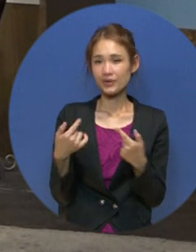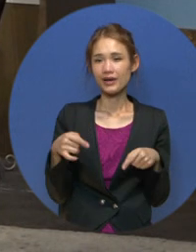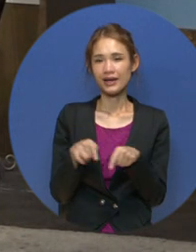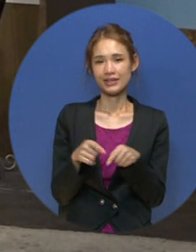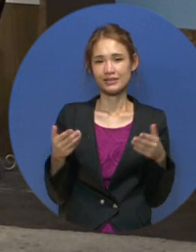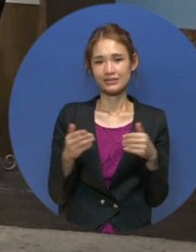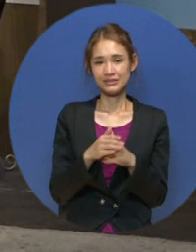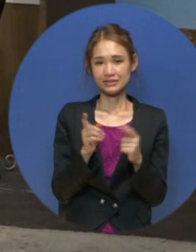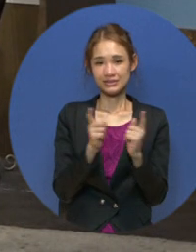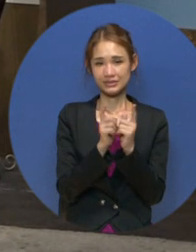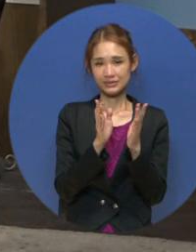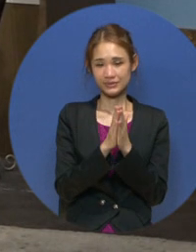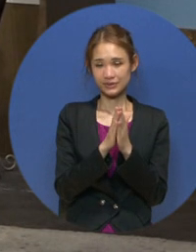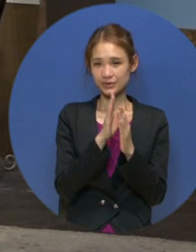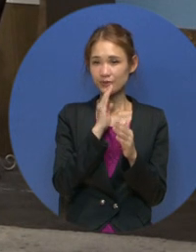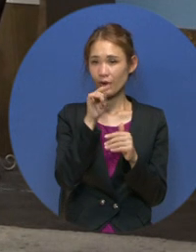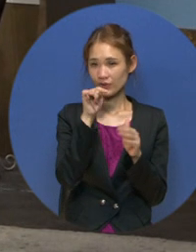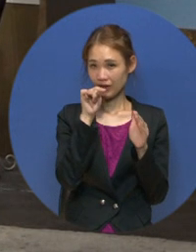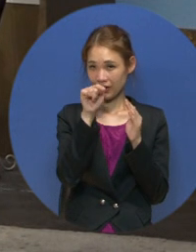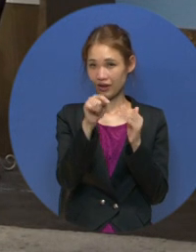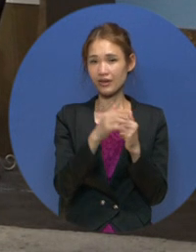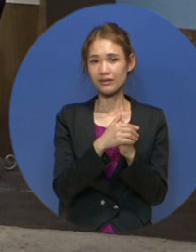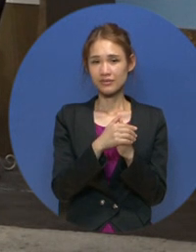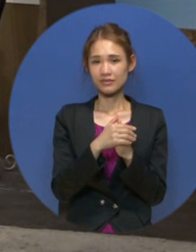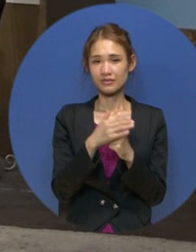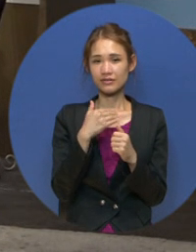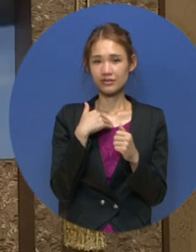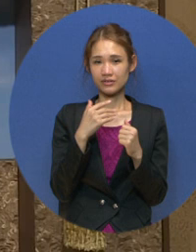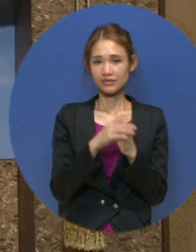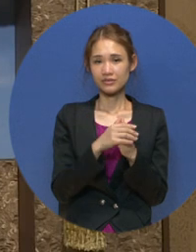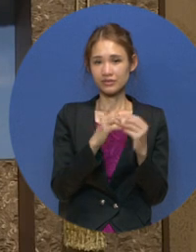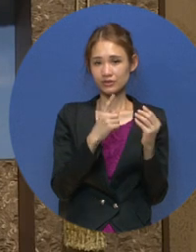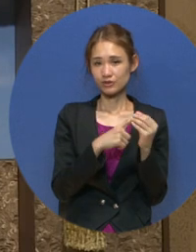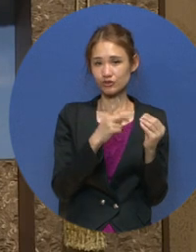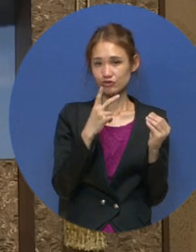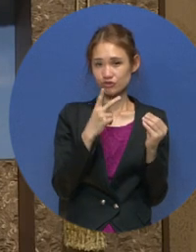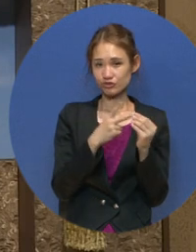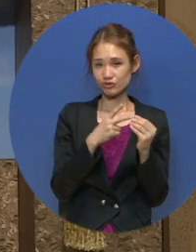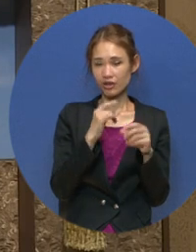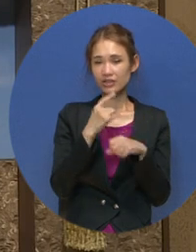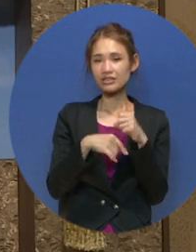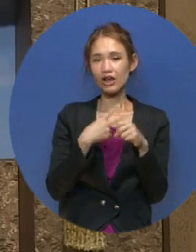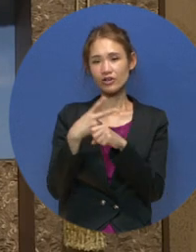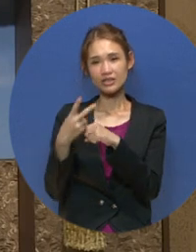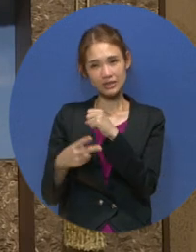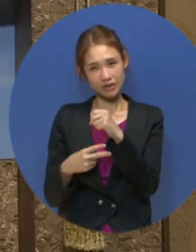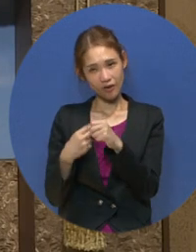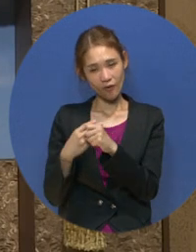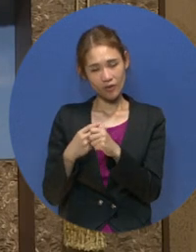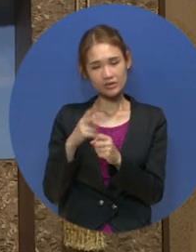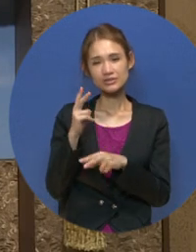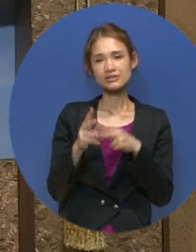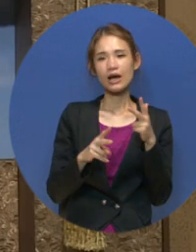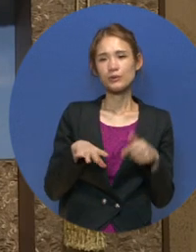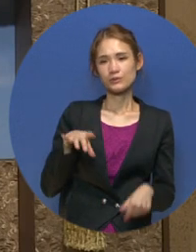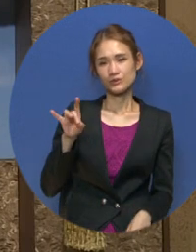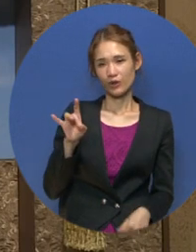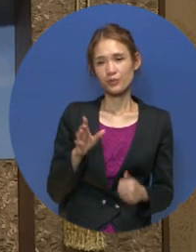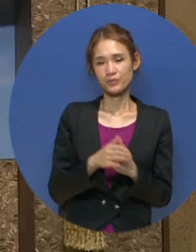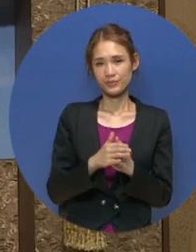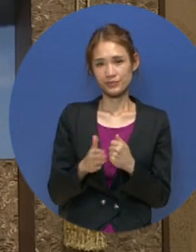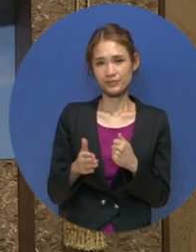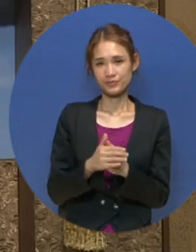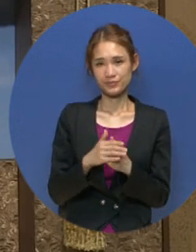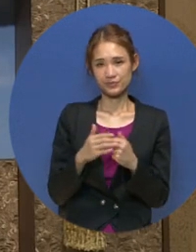있고요. 직접 현장도 나가시고. 실제로 첫 해, 둘째 해는 저희가 사업을 처음 일으키는 상황이어서 네. 제가